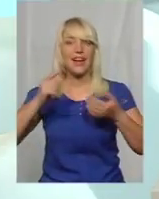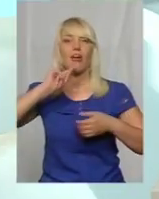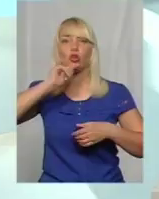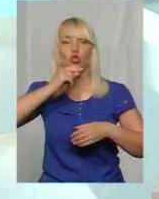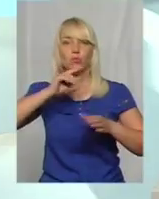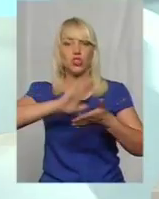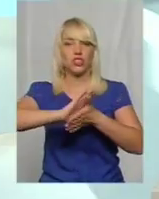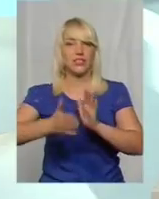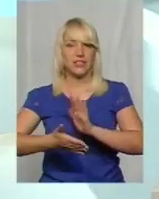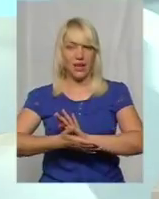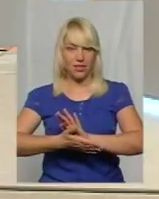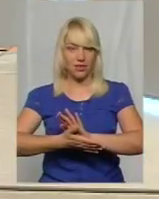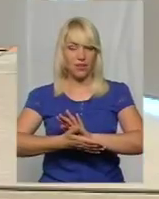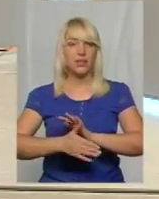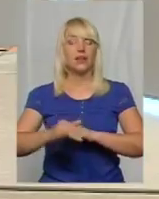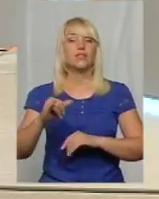економічний стан, так?